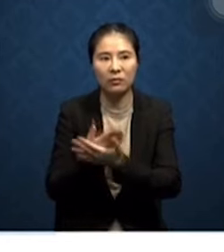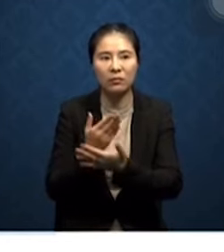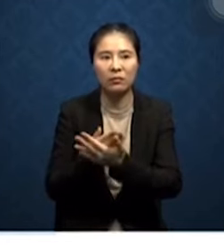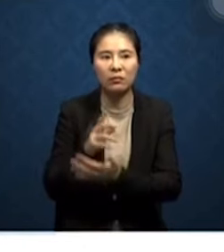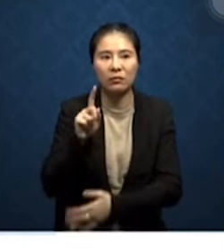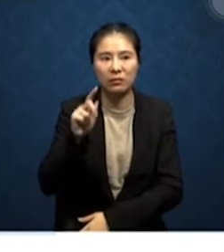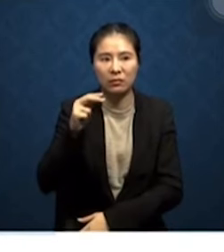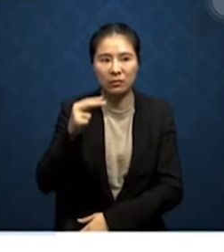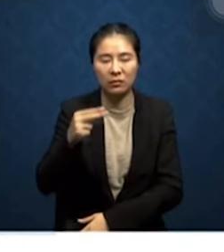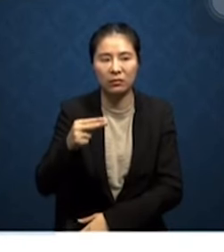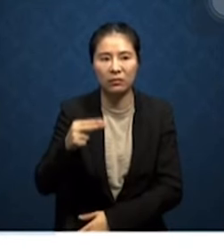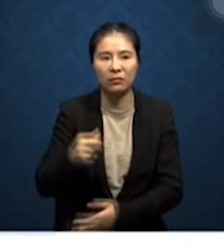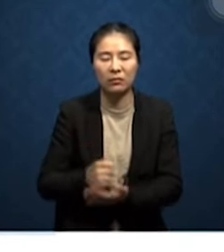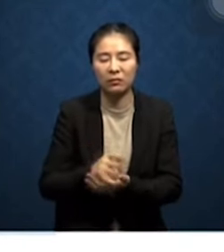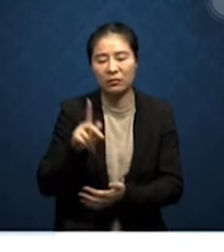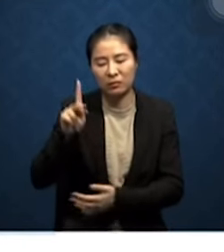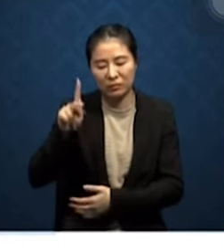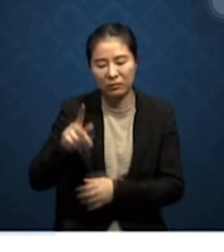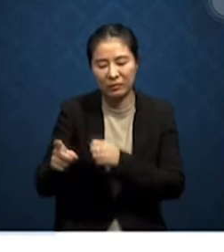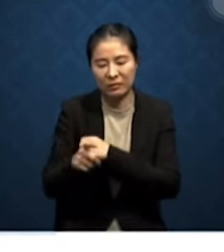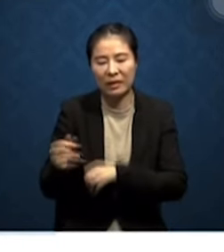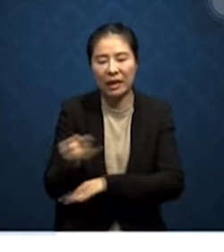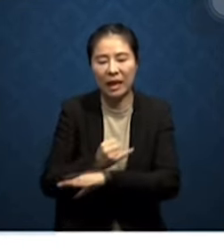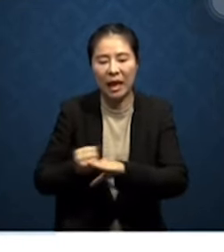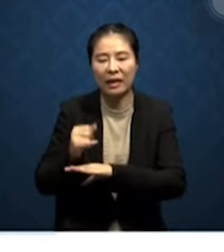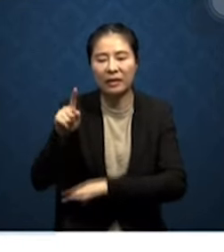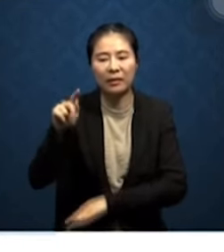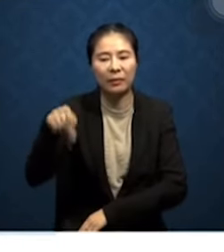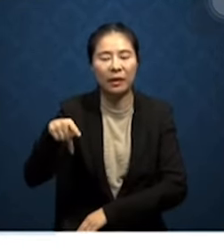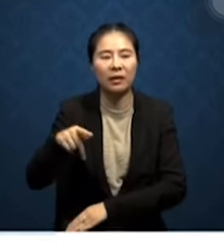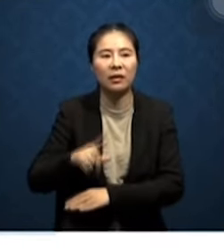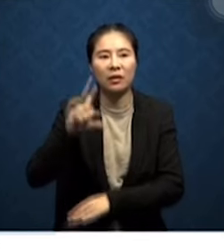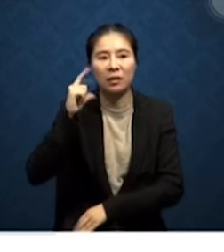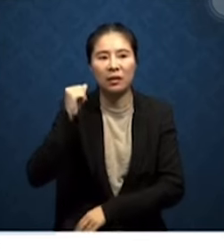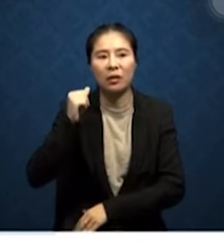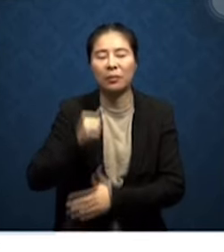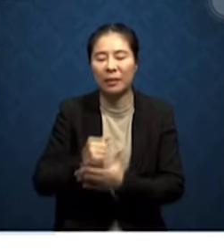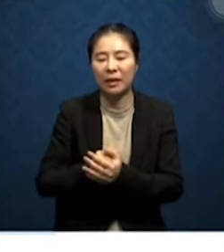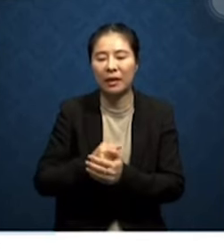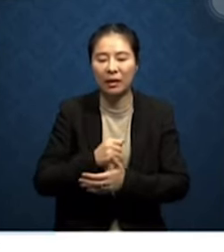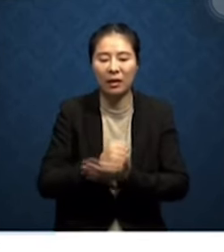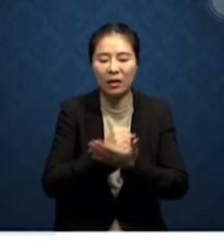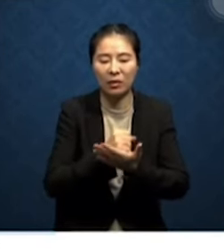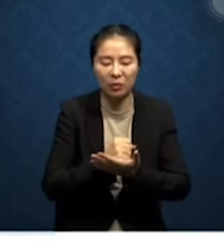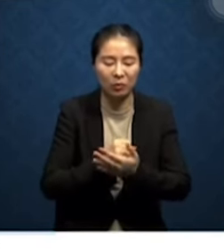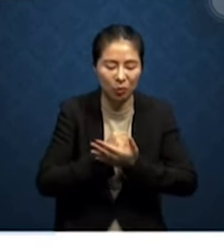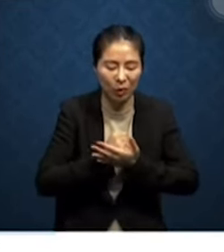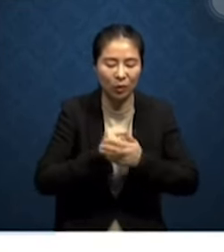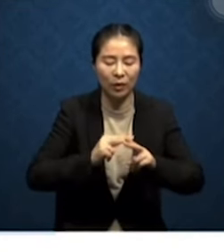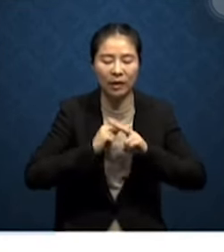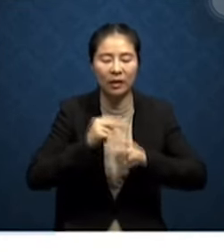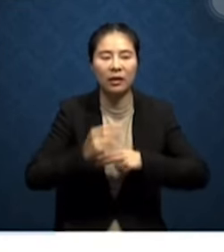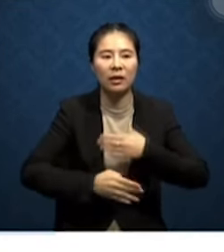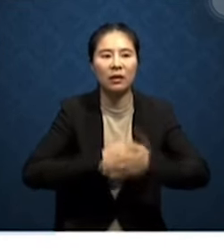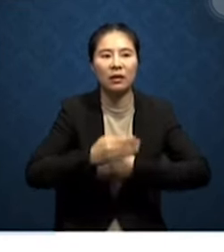เพื่อดูแลแล้วแม่ค้าก็คือต้องช่วยเหลือตัวเองขายของกลางถนน